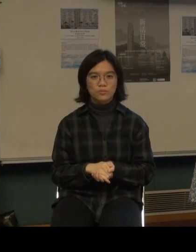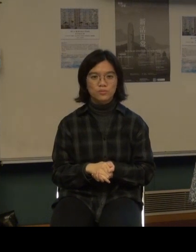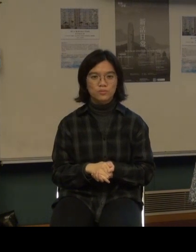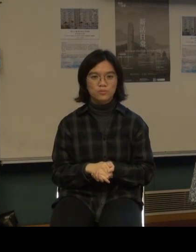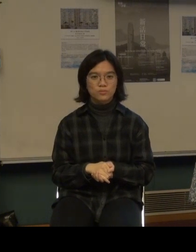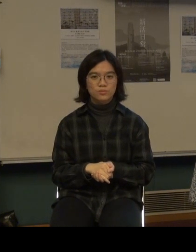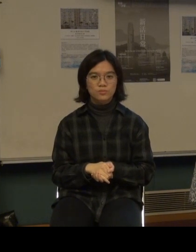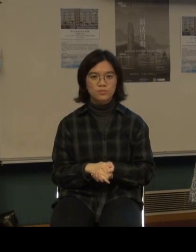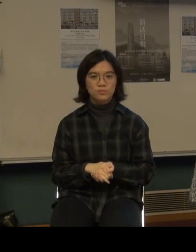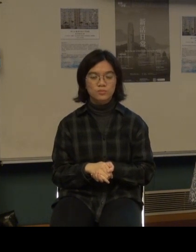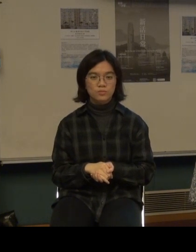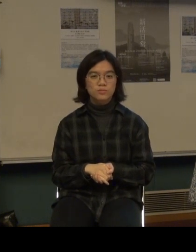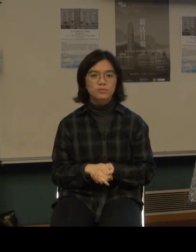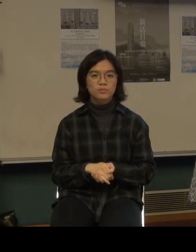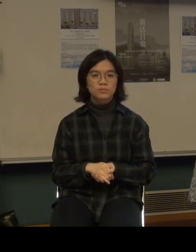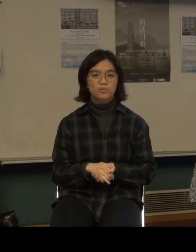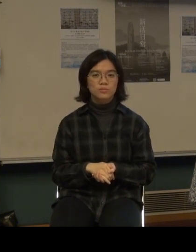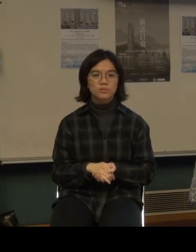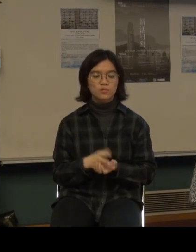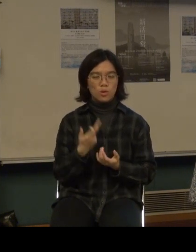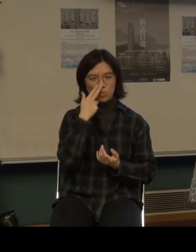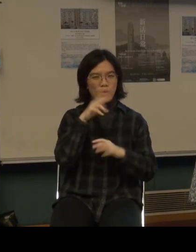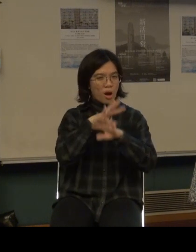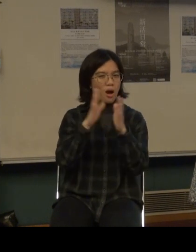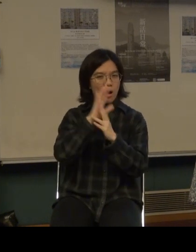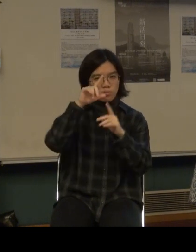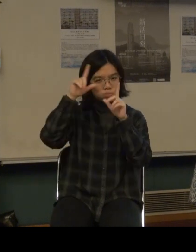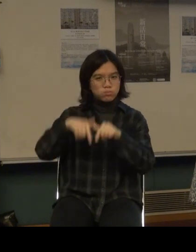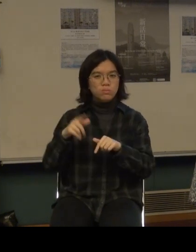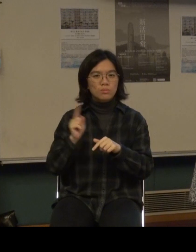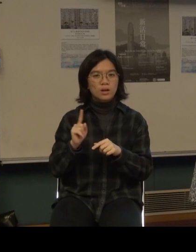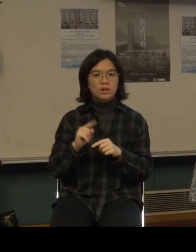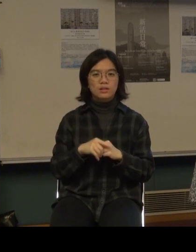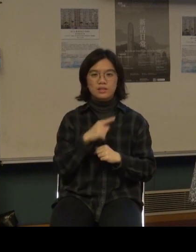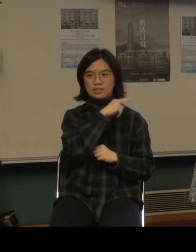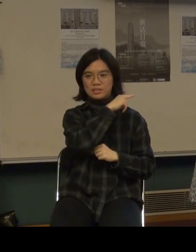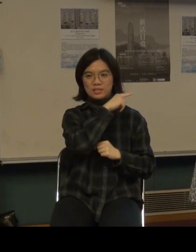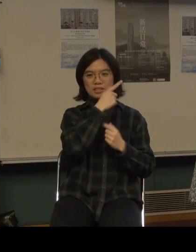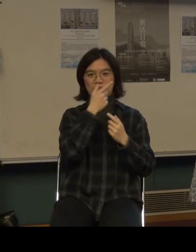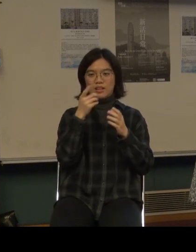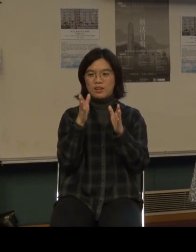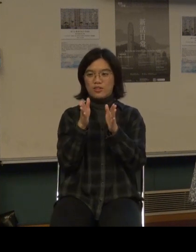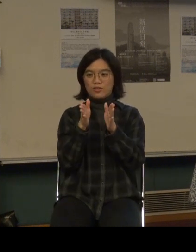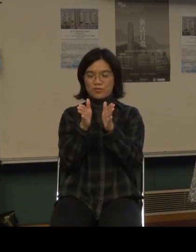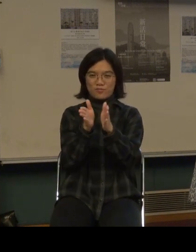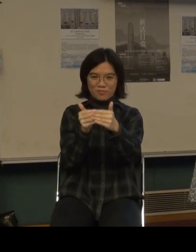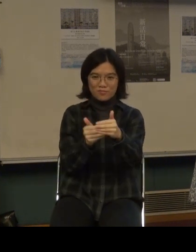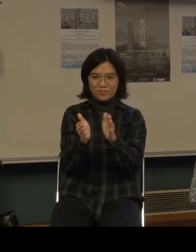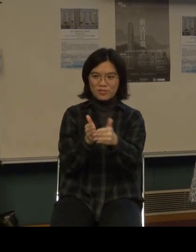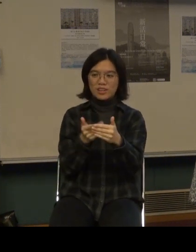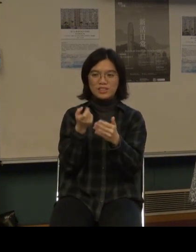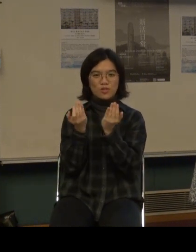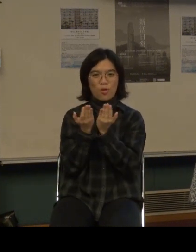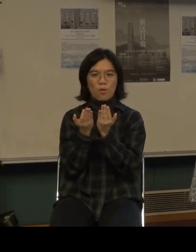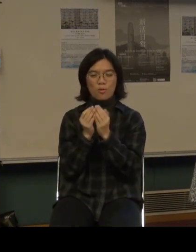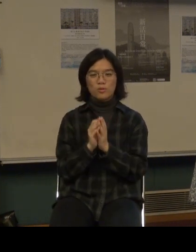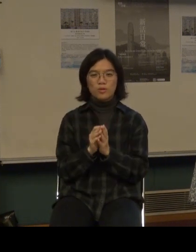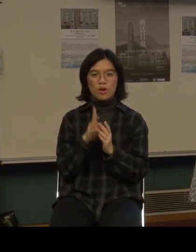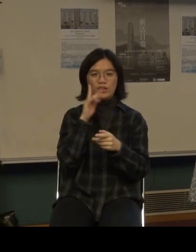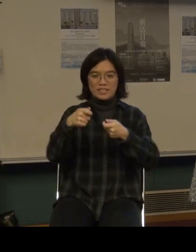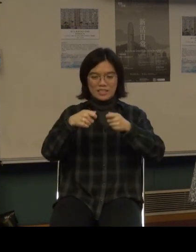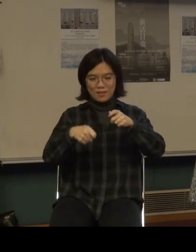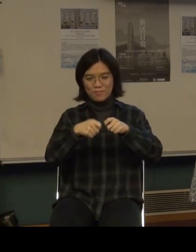咁當然啦，我哋好最熟悉嘅可能就係呢、這個即係、就是、火柴盒小學啊，就去到70年代咧，政府咧就起咗好